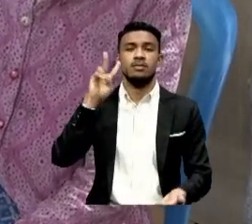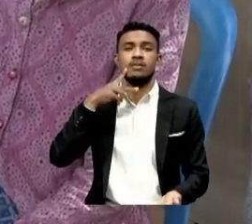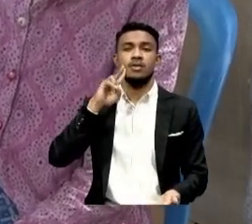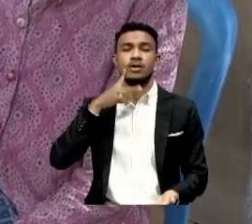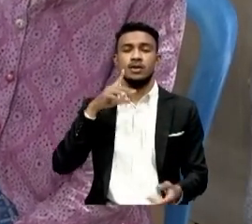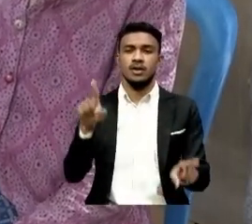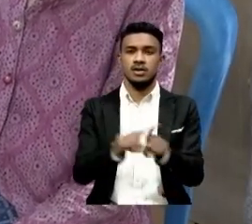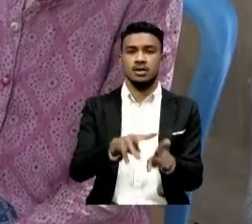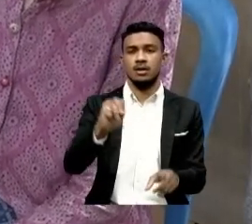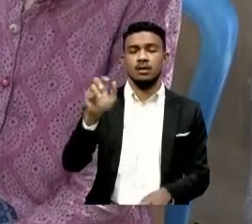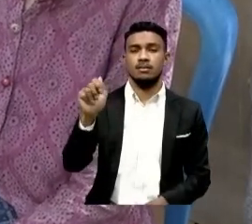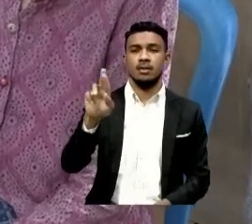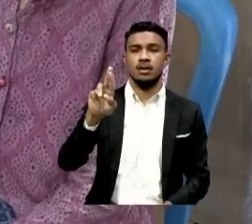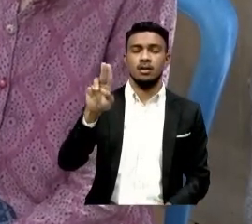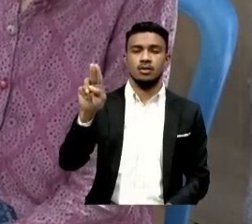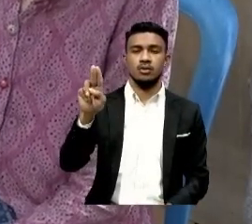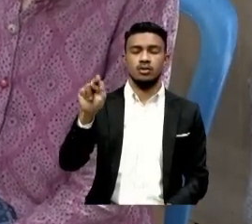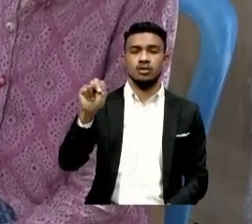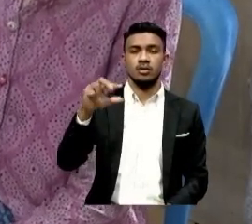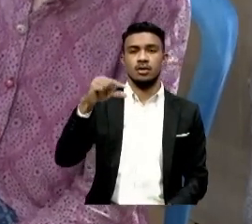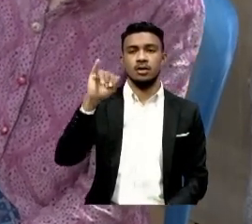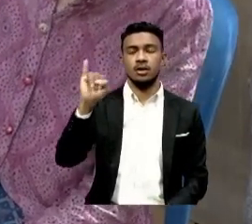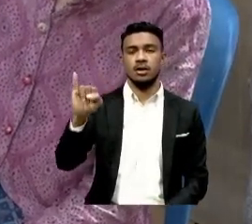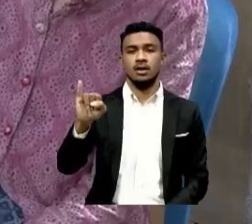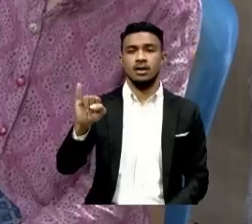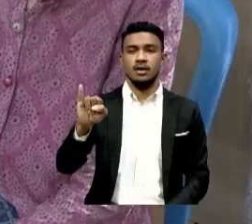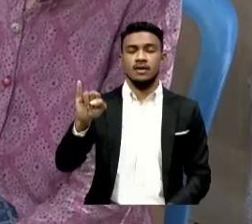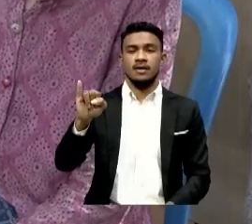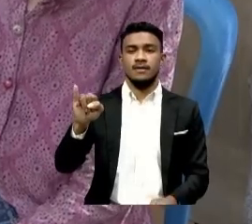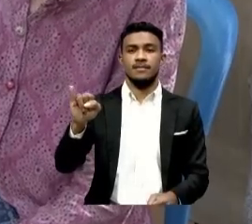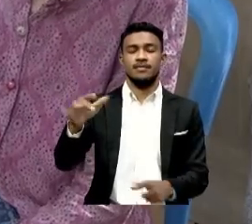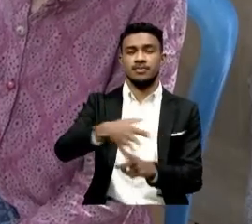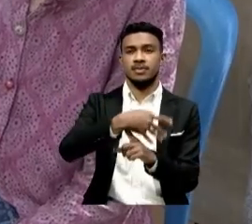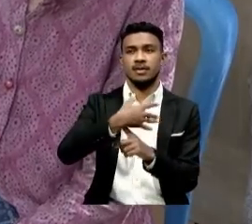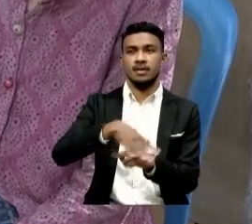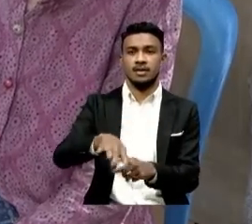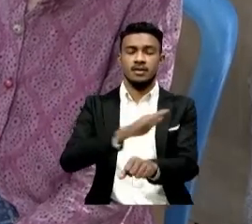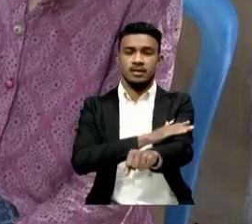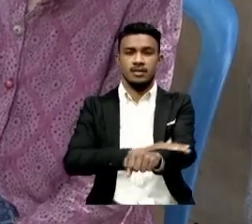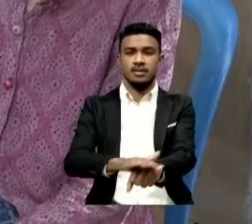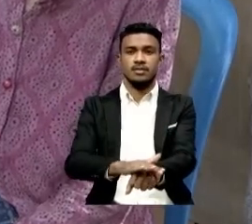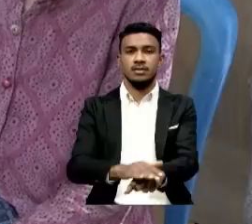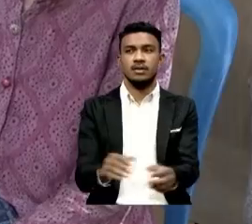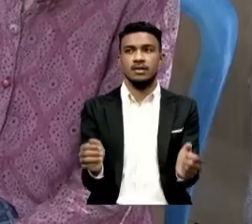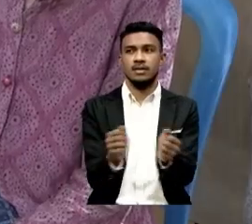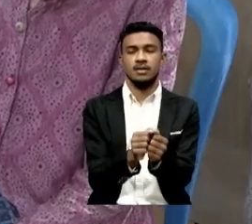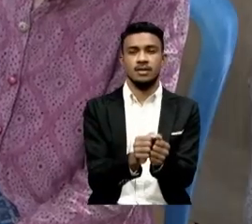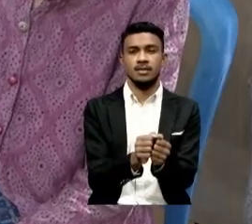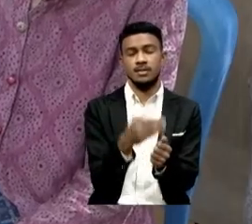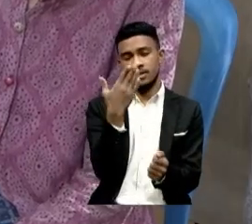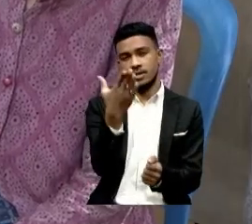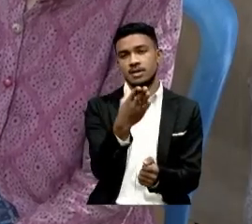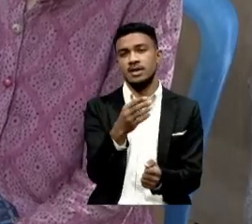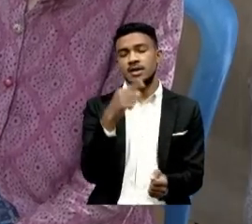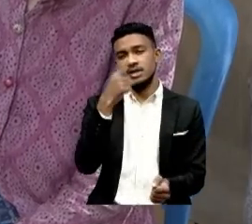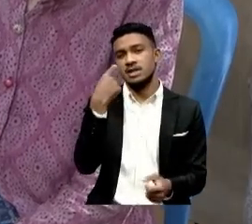marugi marugi babe ai dira tahan babe nei tane modo magne o musu tu bel ai ha se mak po